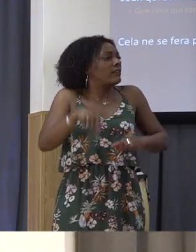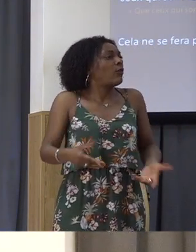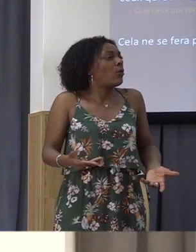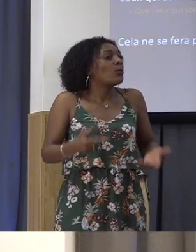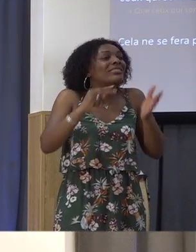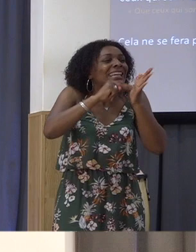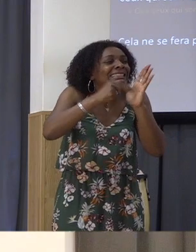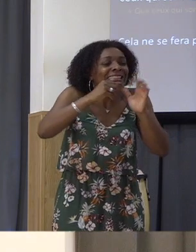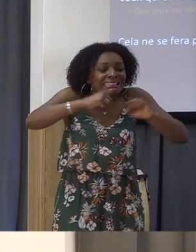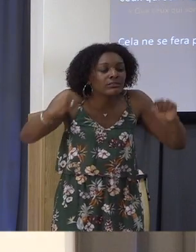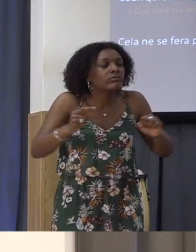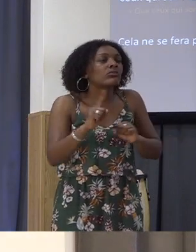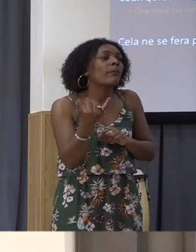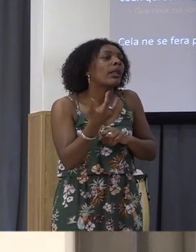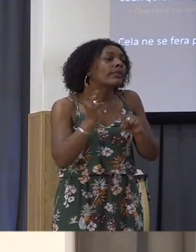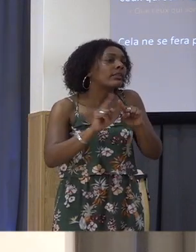parce que je crois que